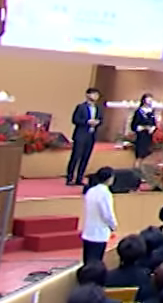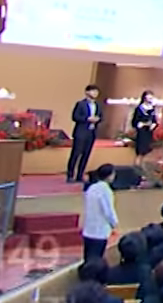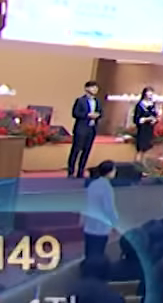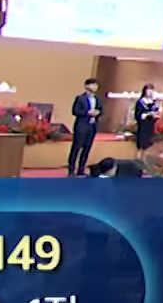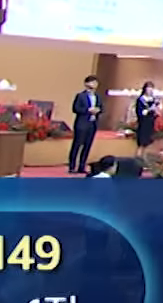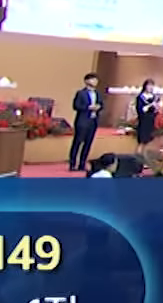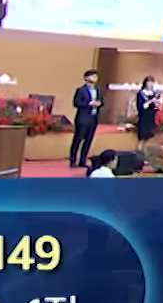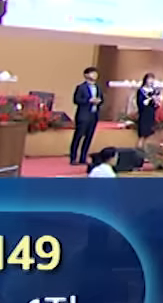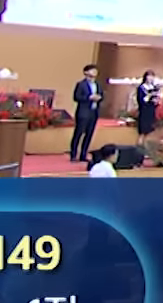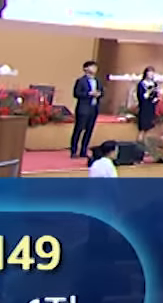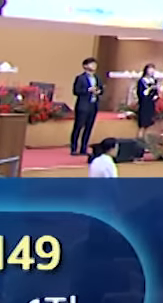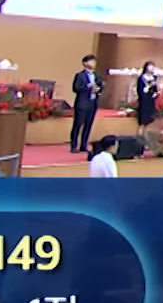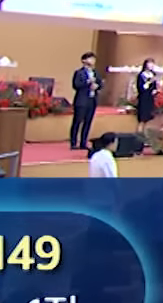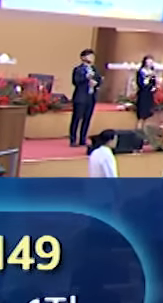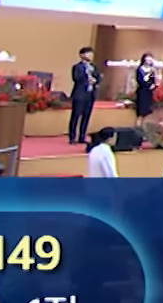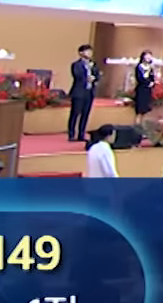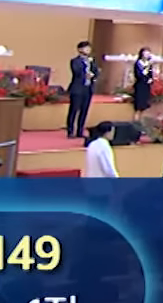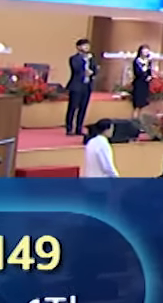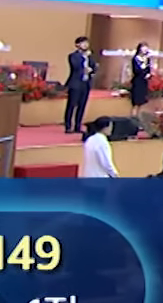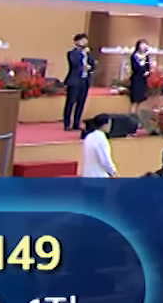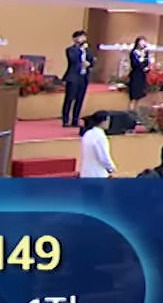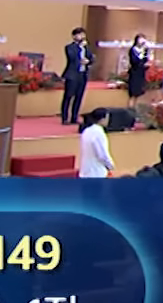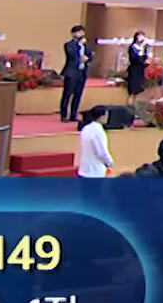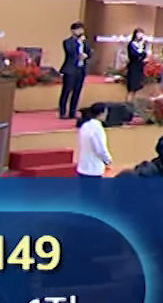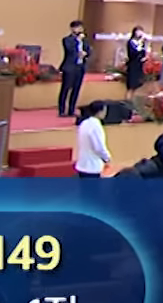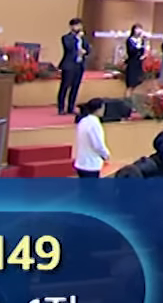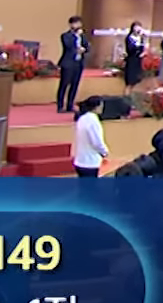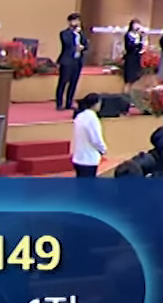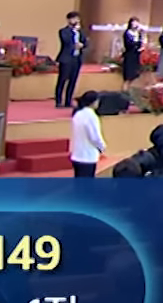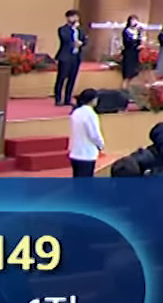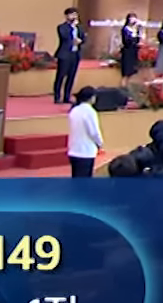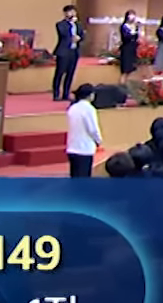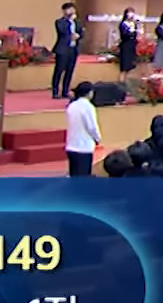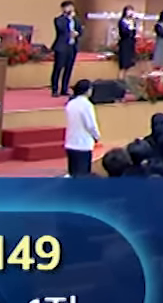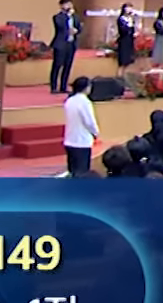주 달려 죽은 십자가, 주